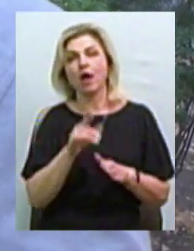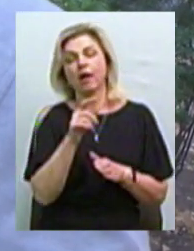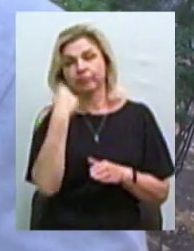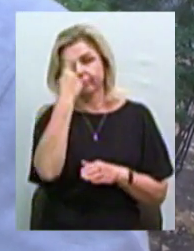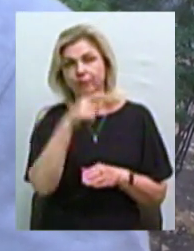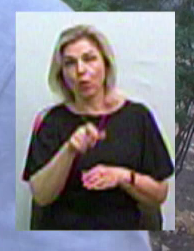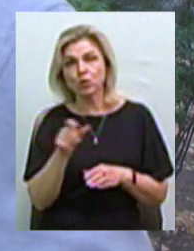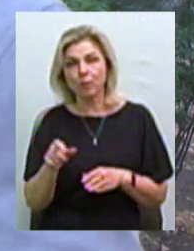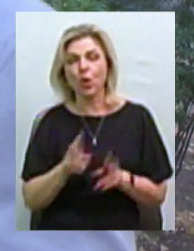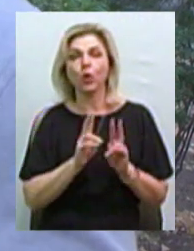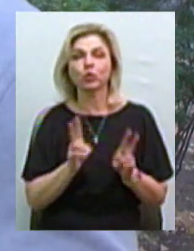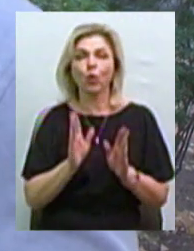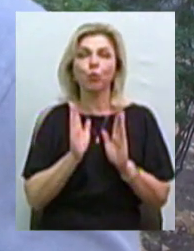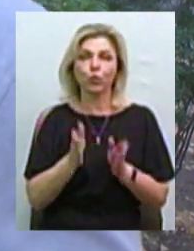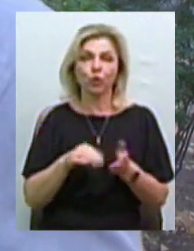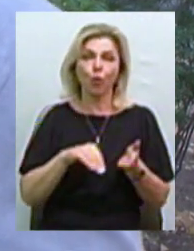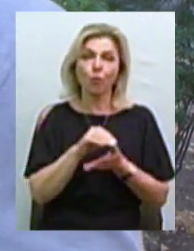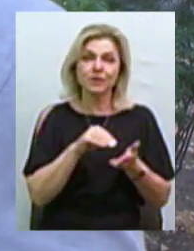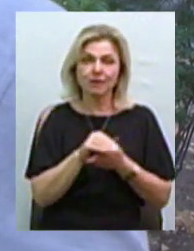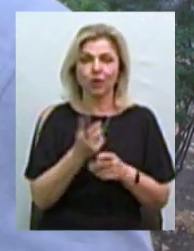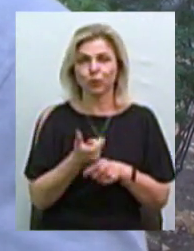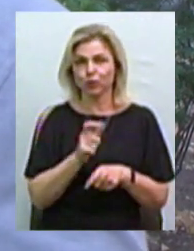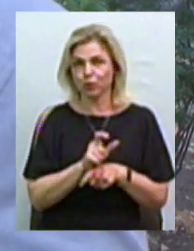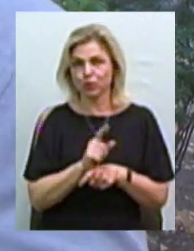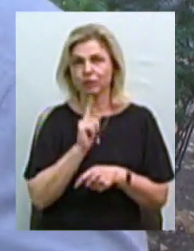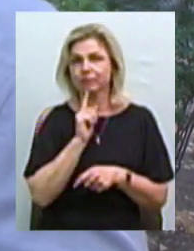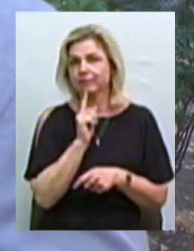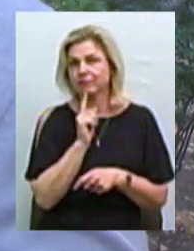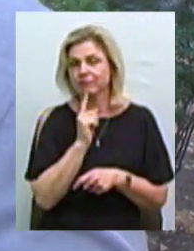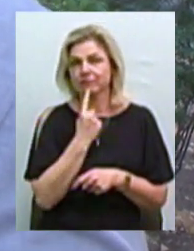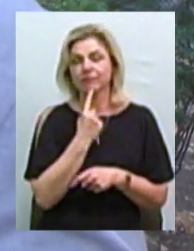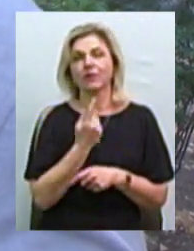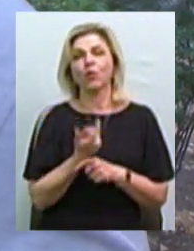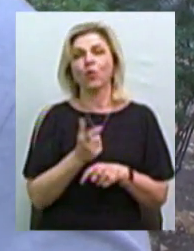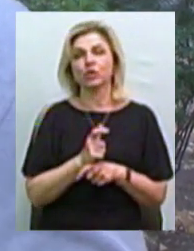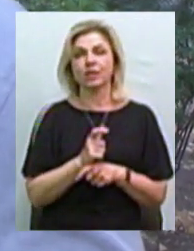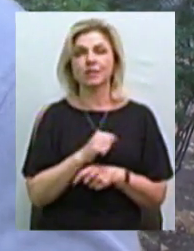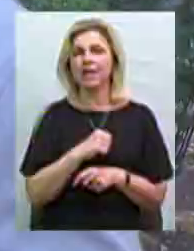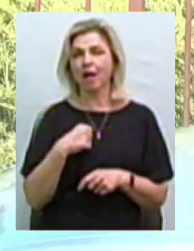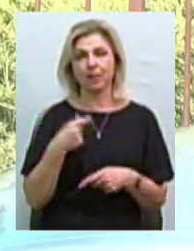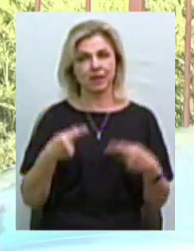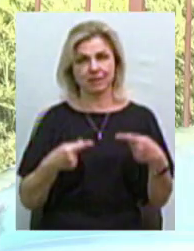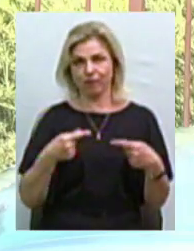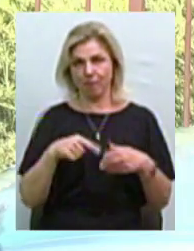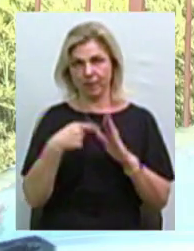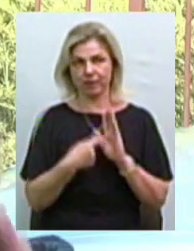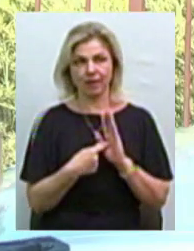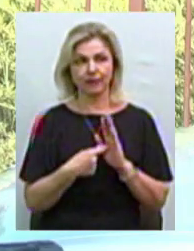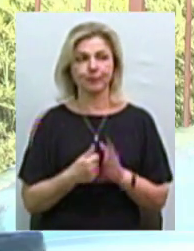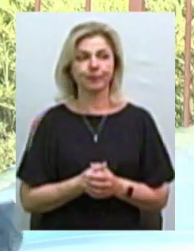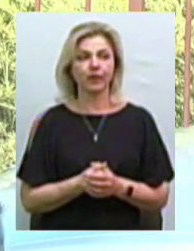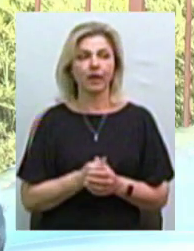Тому хто буде покупцем, це напевно, що саме дискутивне питання. Керівниця